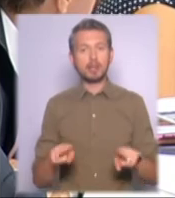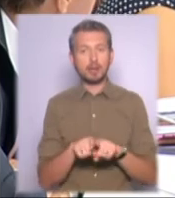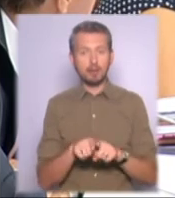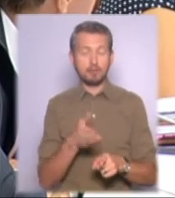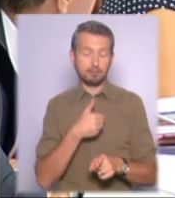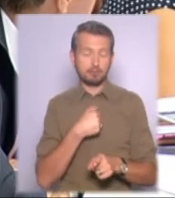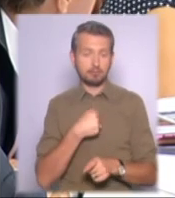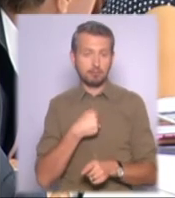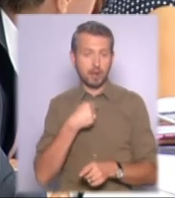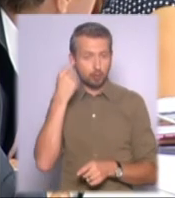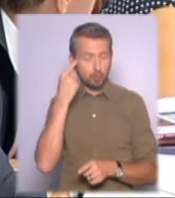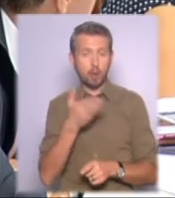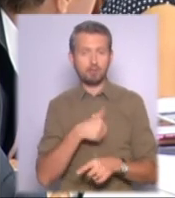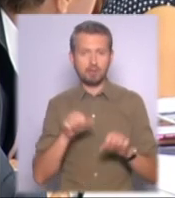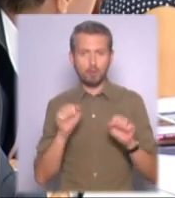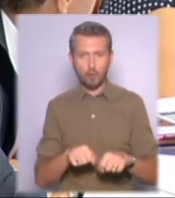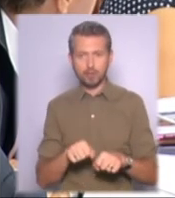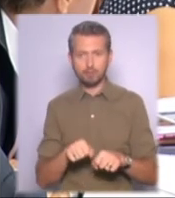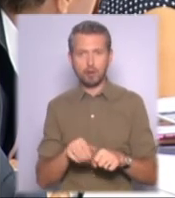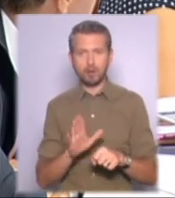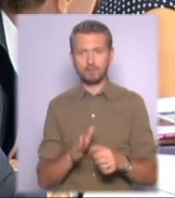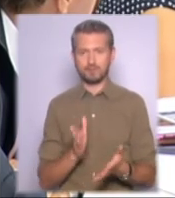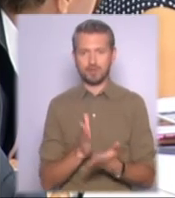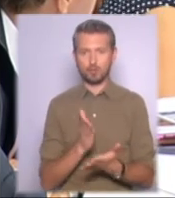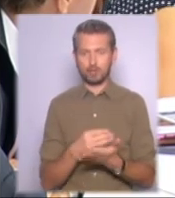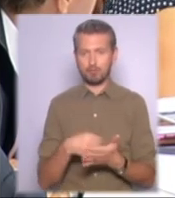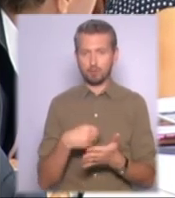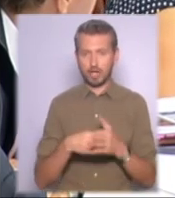що ми зможемо в межах існуючого бюджету шукати